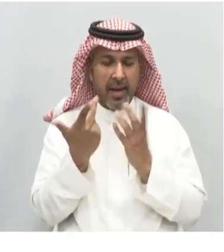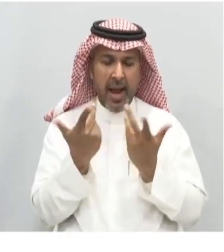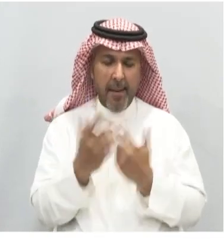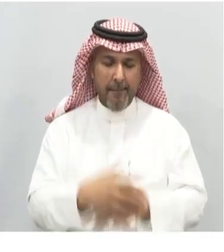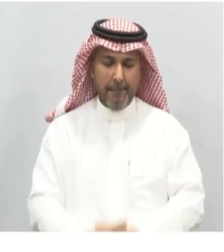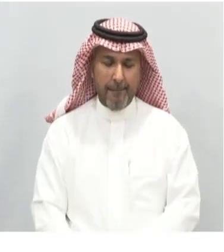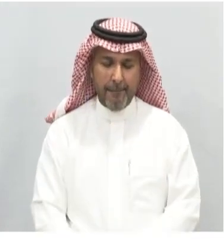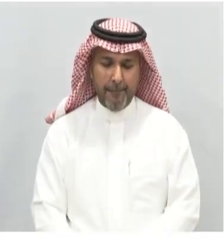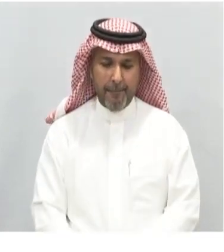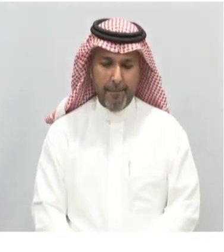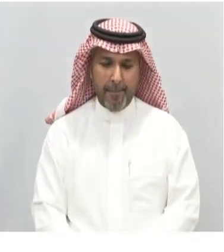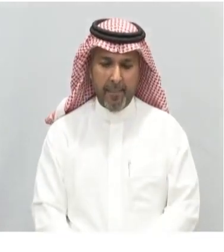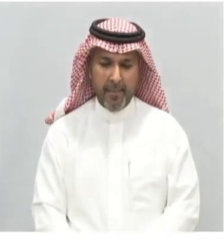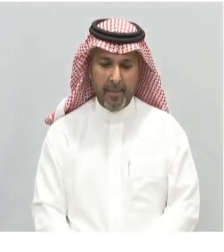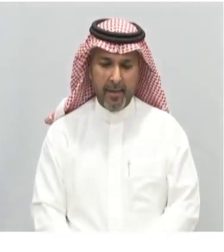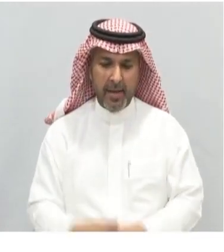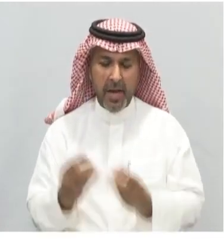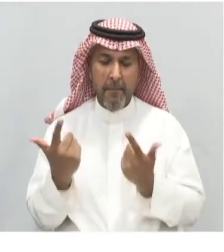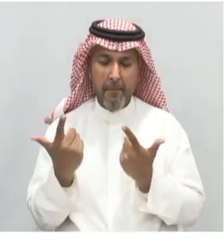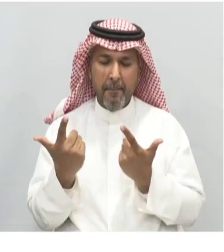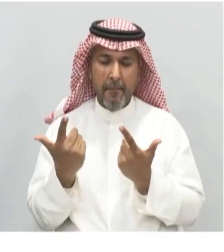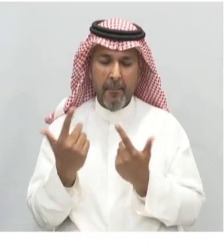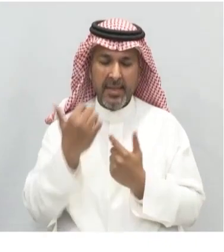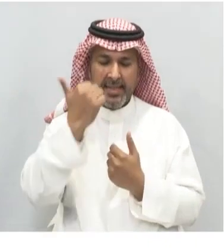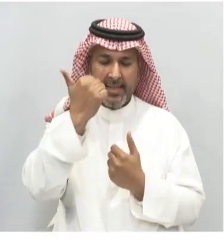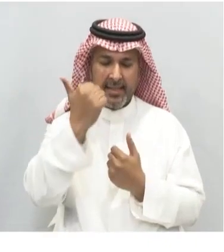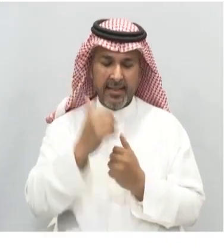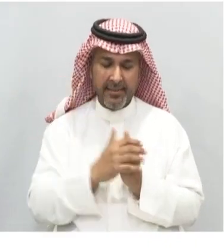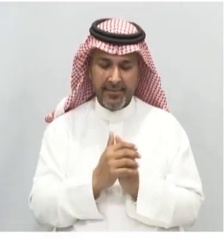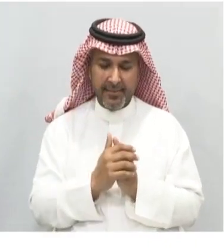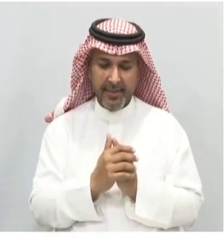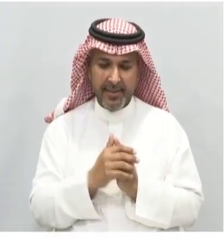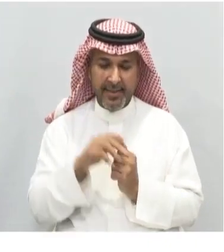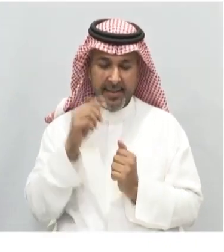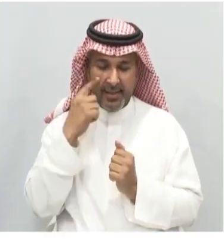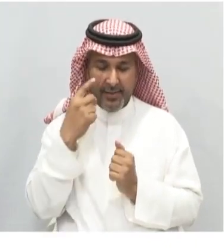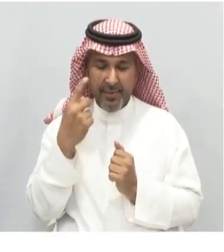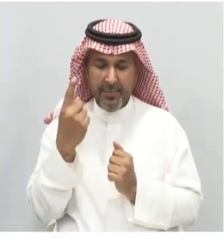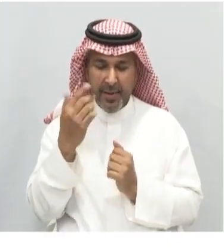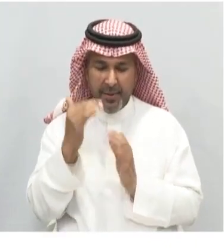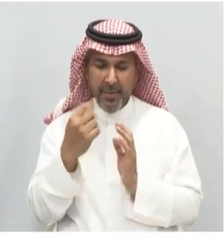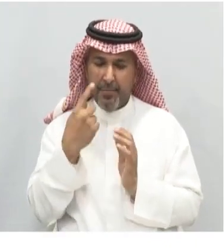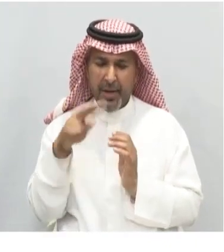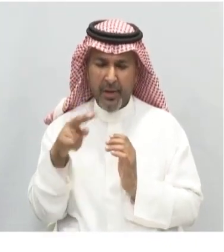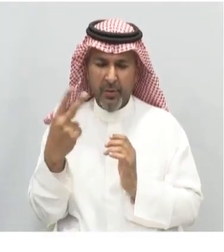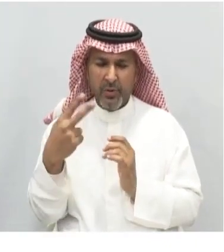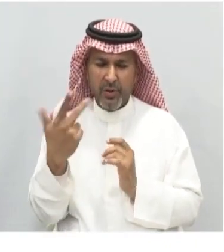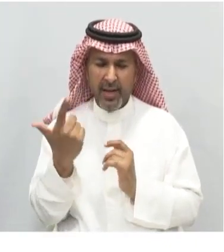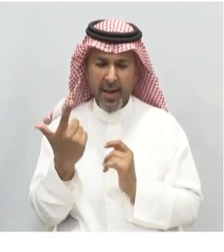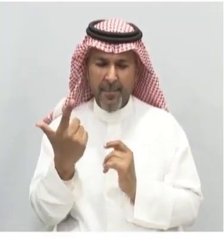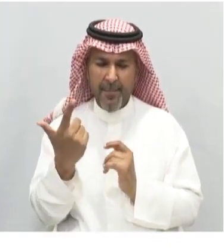بكثير 12 تقسيم 2 تساوي 6 بارك الله فيكم طيب 120 تقسيم